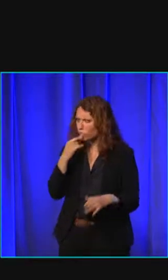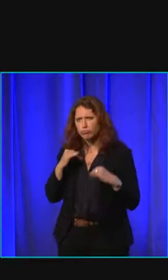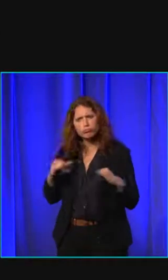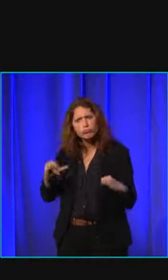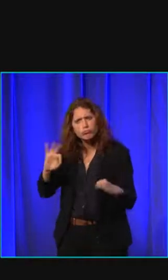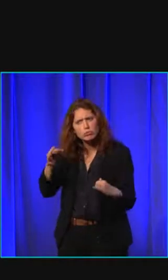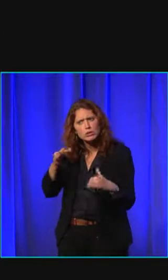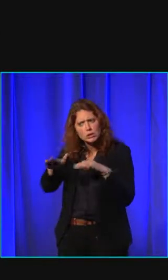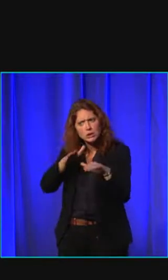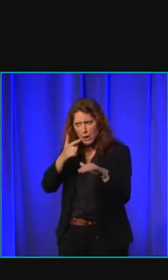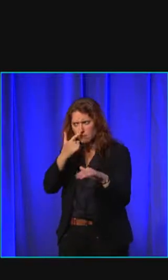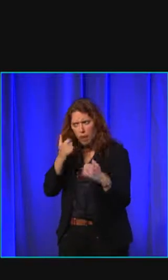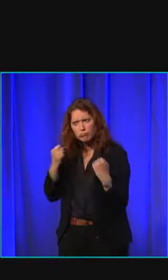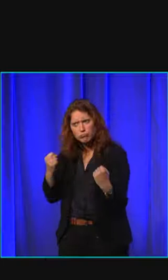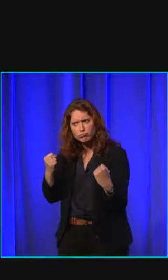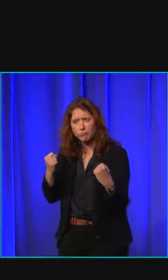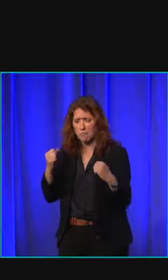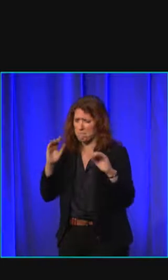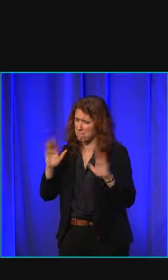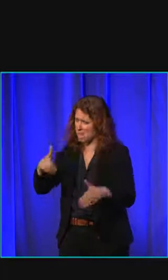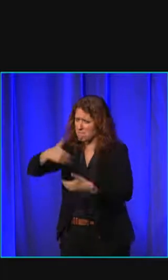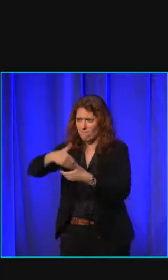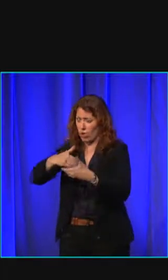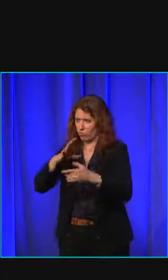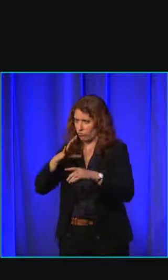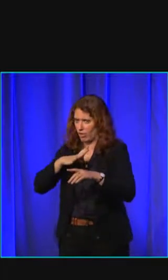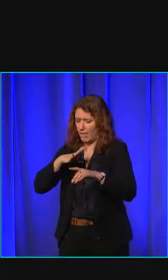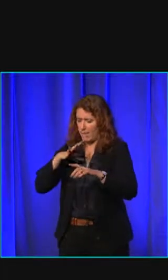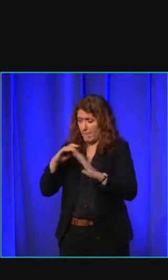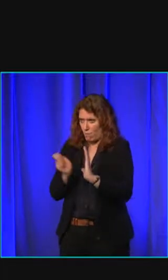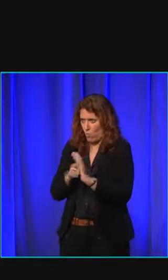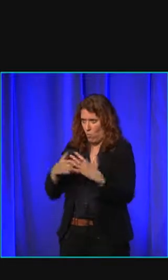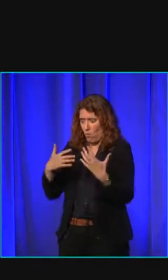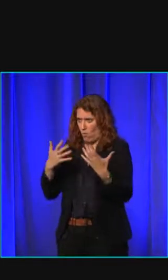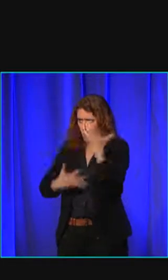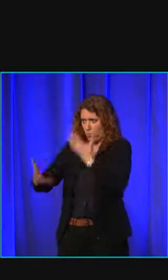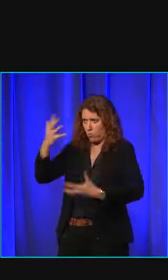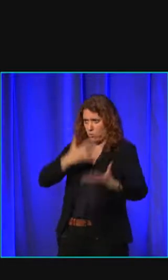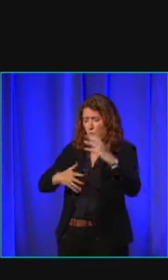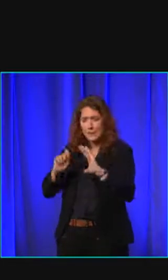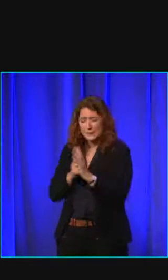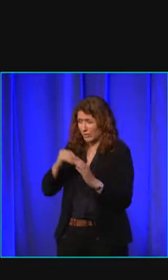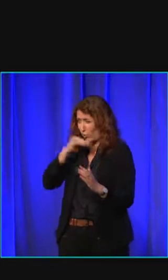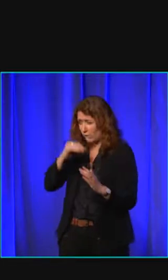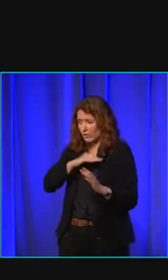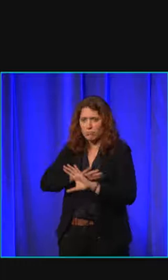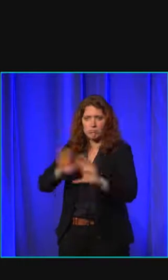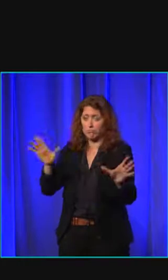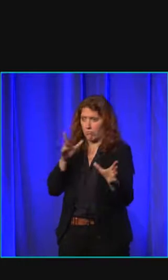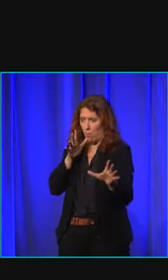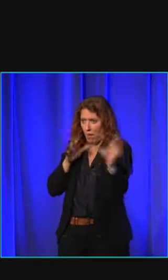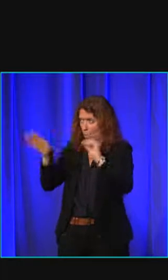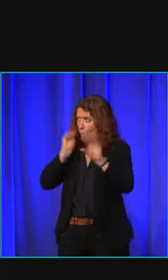néanmoins certaines imperfections. C'est-à-dire que quand ça va un petit peu trop vite, eh bien, on ne peut plus